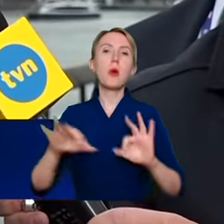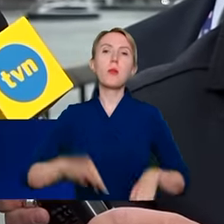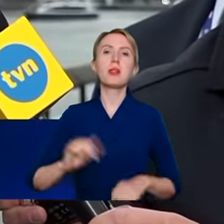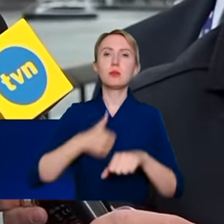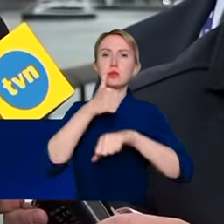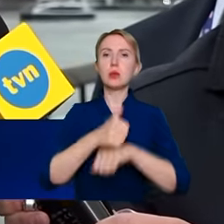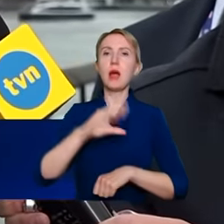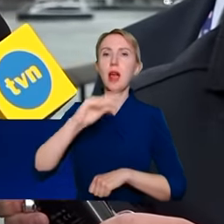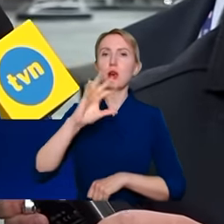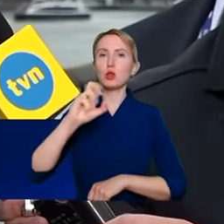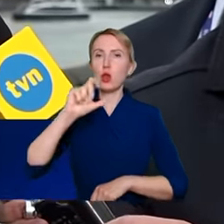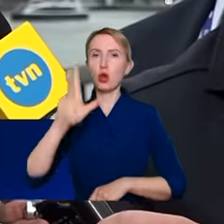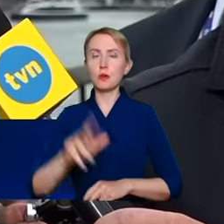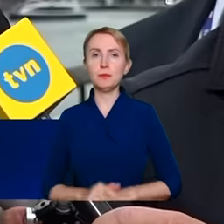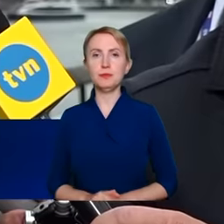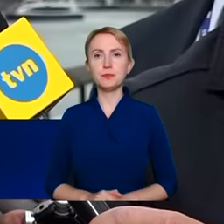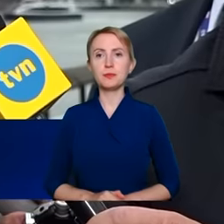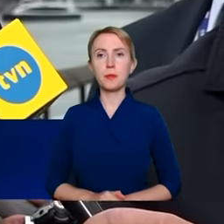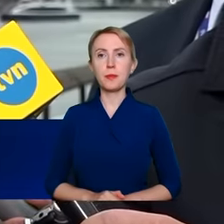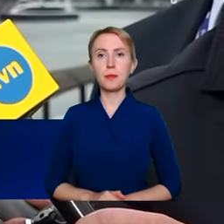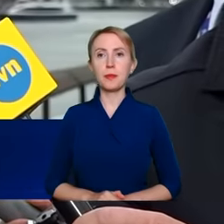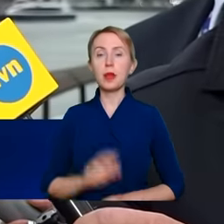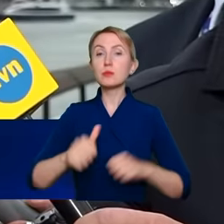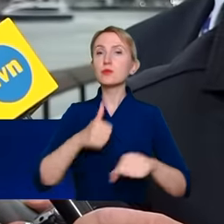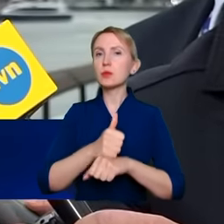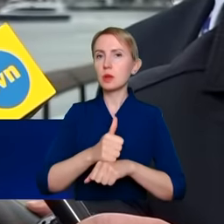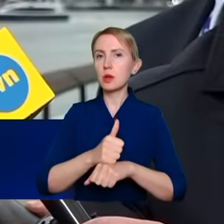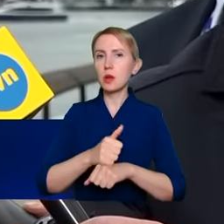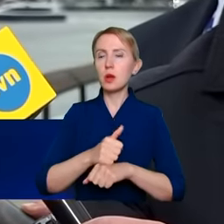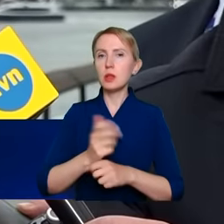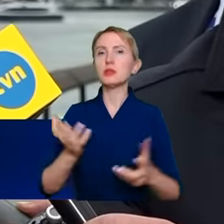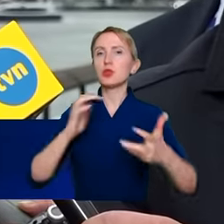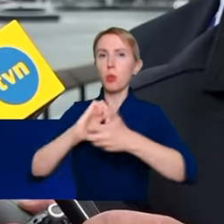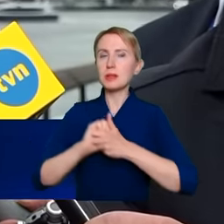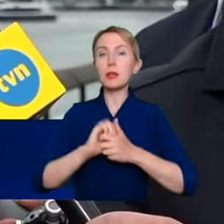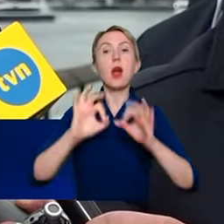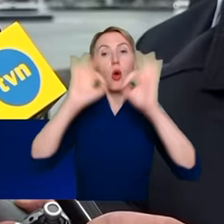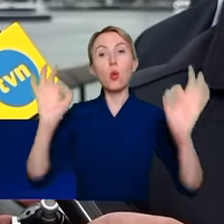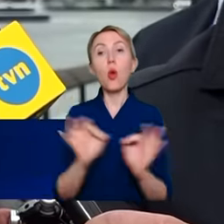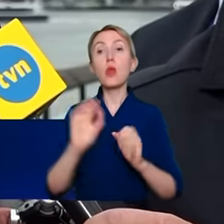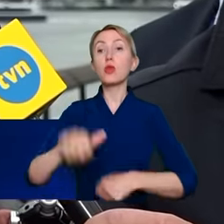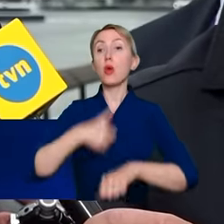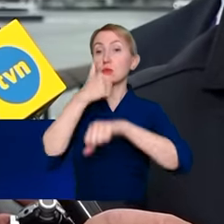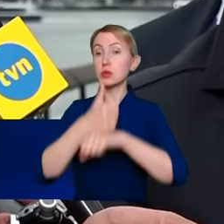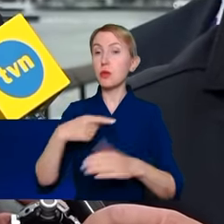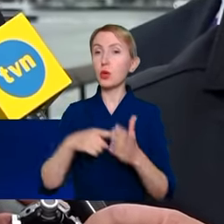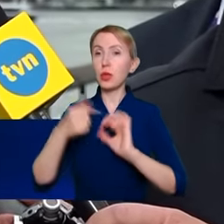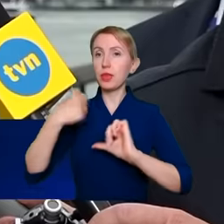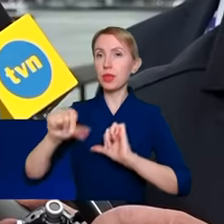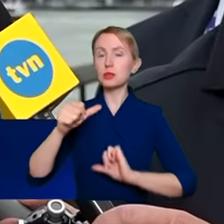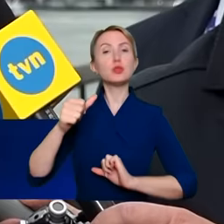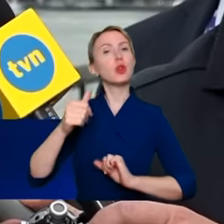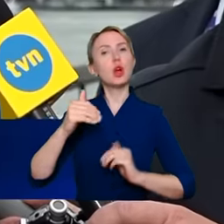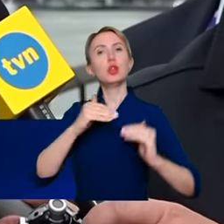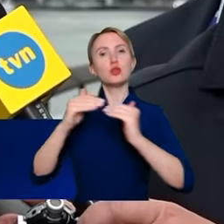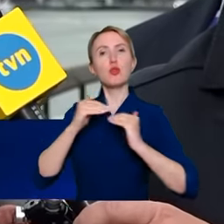ECOSOC i przewodniczącym Zgromadzenia Ogólnego, który zarazem przewodniczy temu tygodniowi zrównoważonego